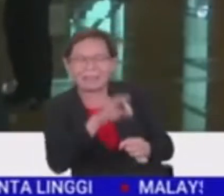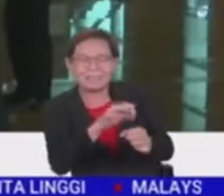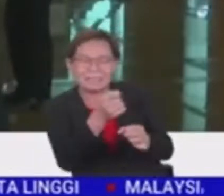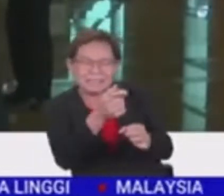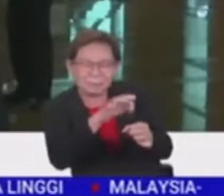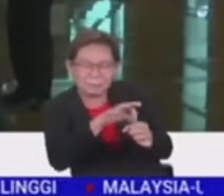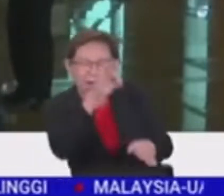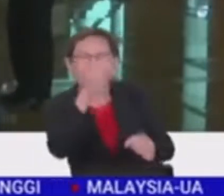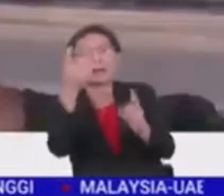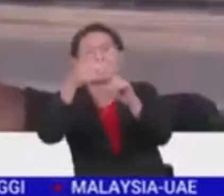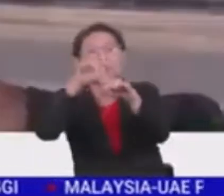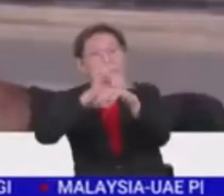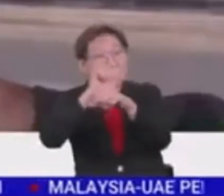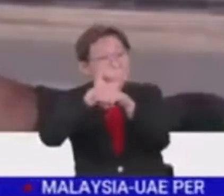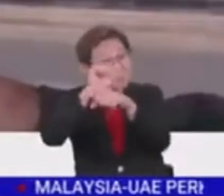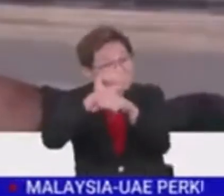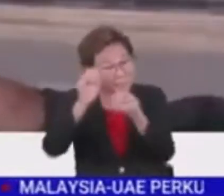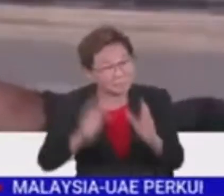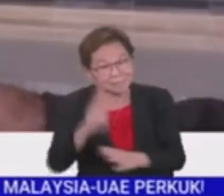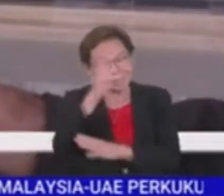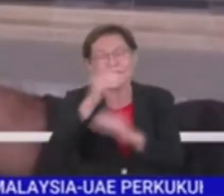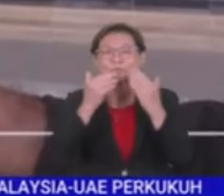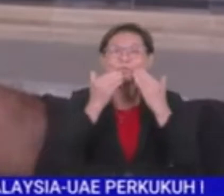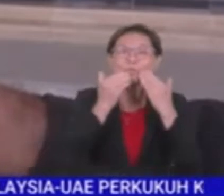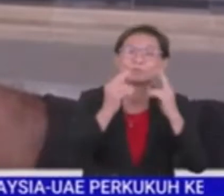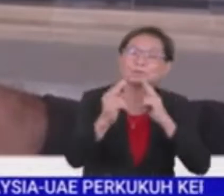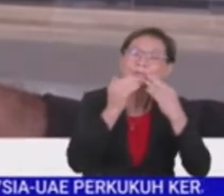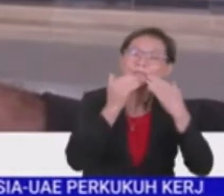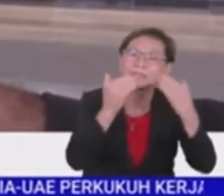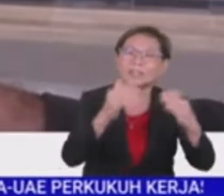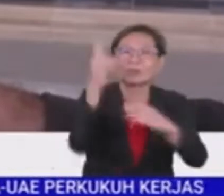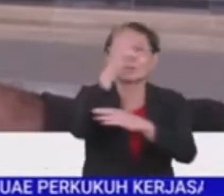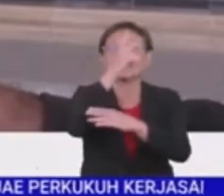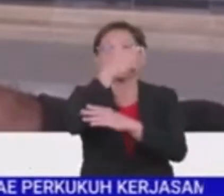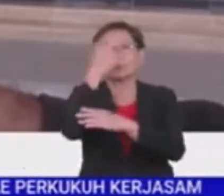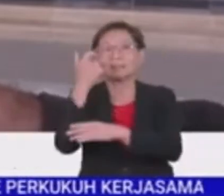kepada penjawat-penjawat awam. Kita ucapkan ribuan terima kasih kepercayaan kerana